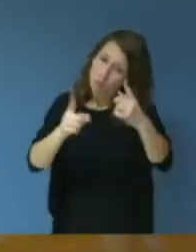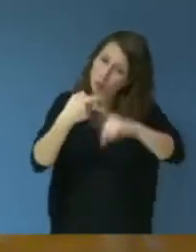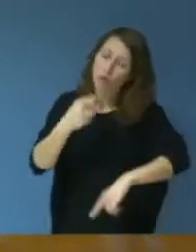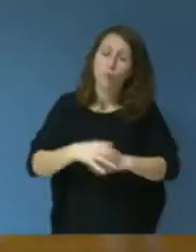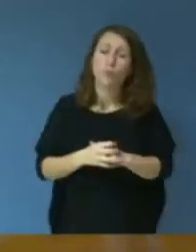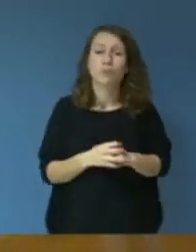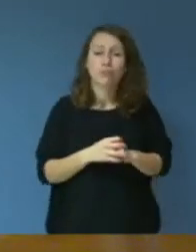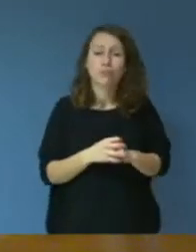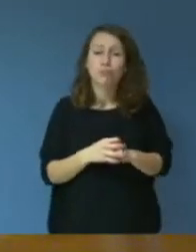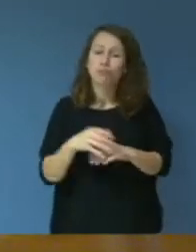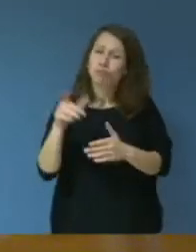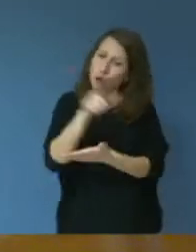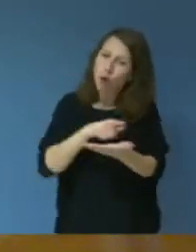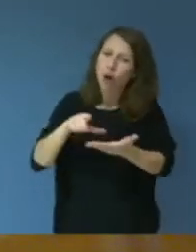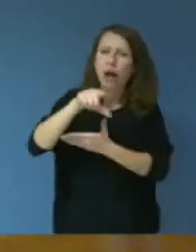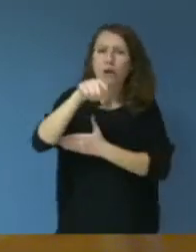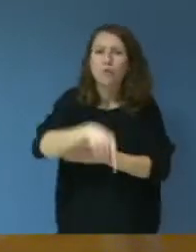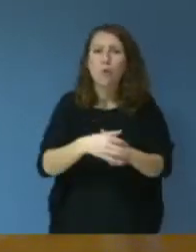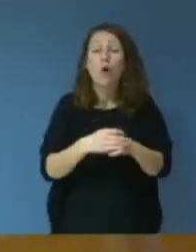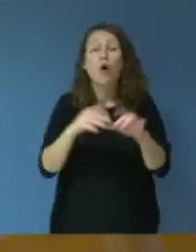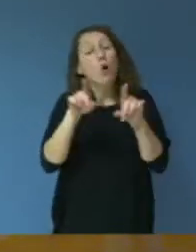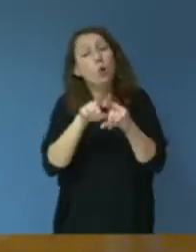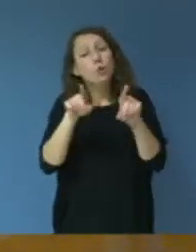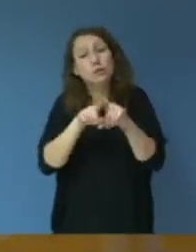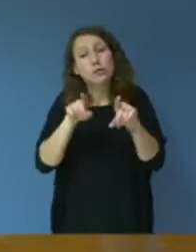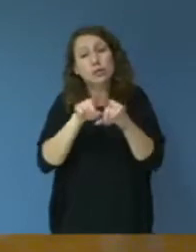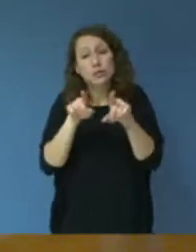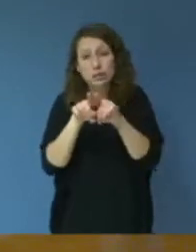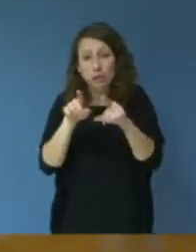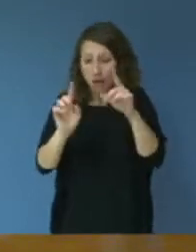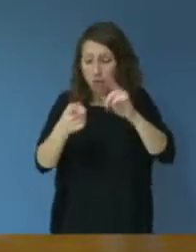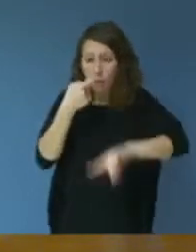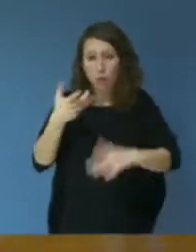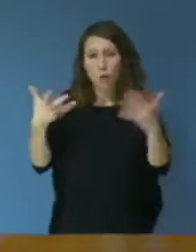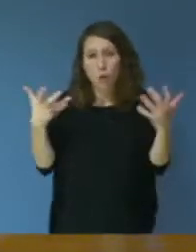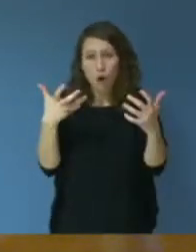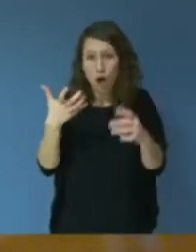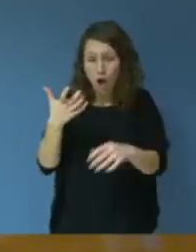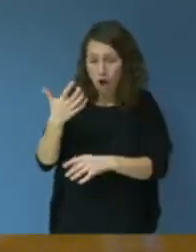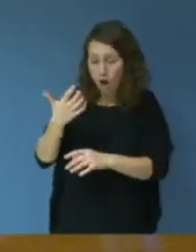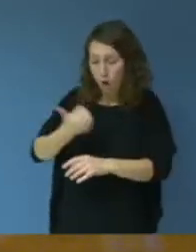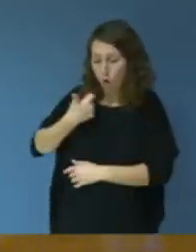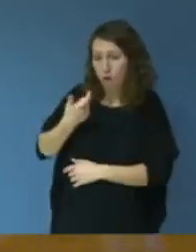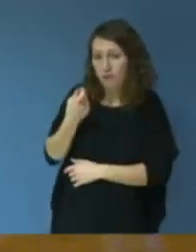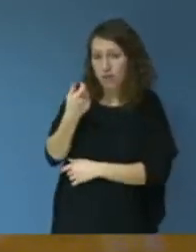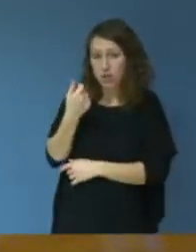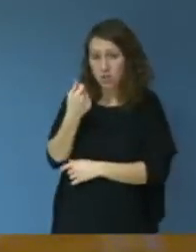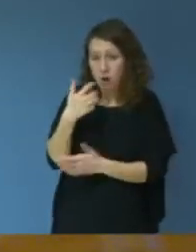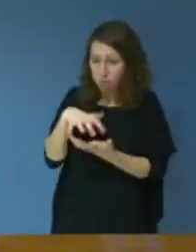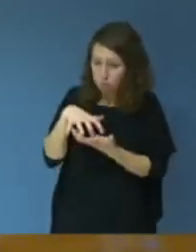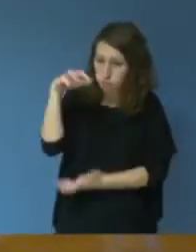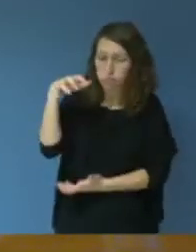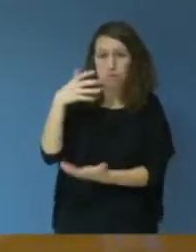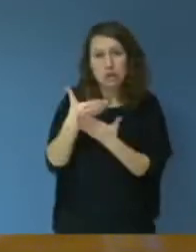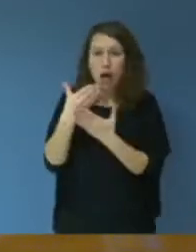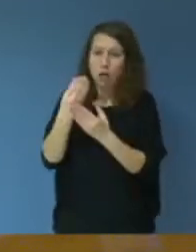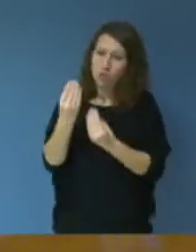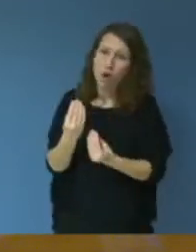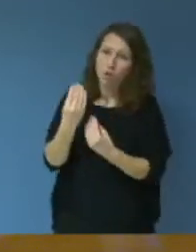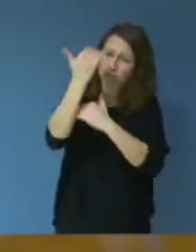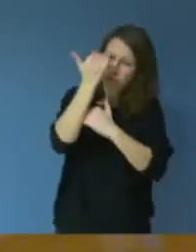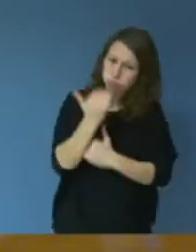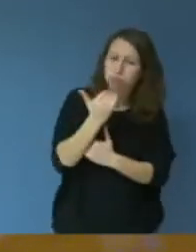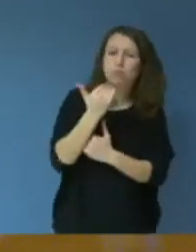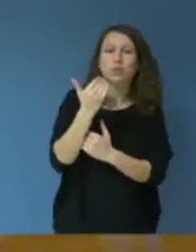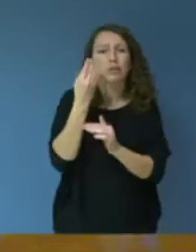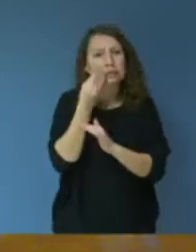c'est l'amélioration importante de la capacité d'autofinancement, qui pour moi est un élément de sécurité dans les temps qui actuellement nous sommes en train de